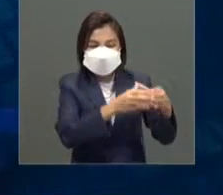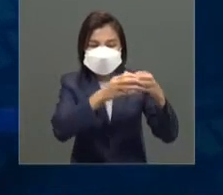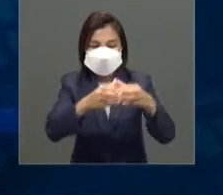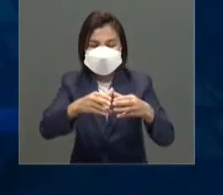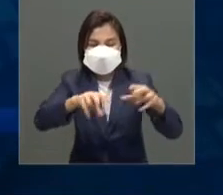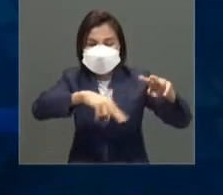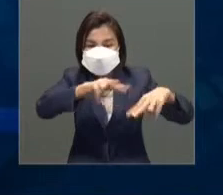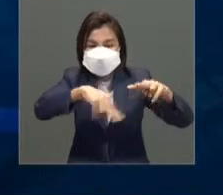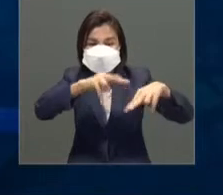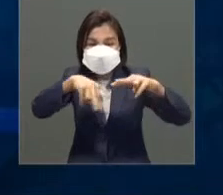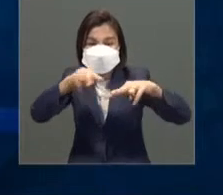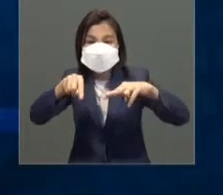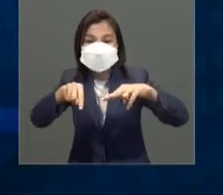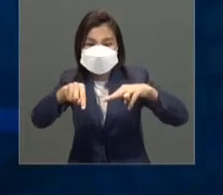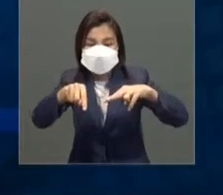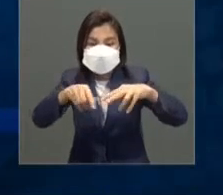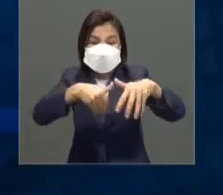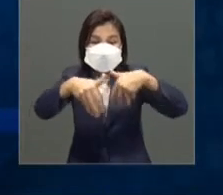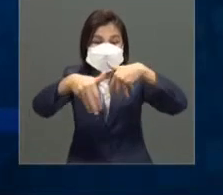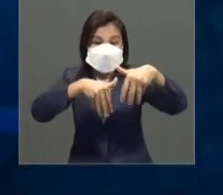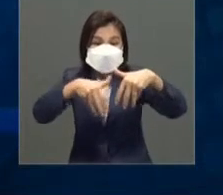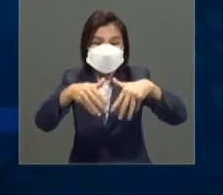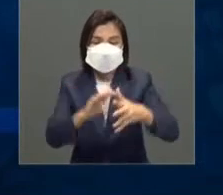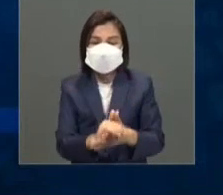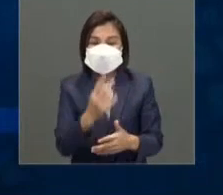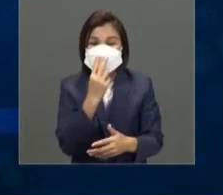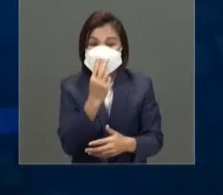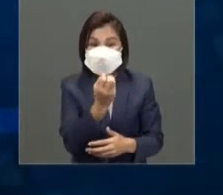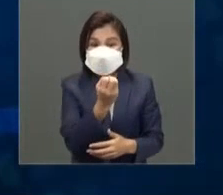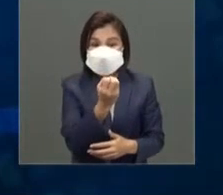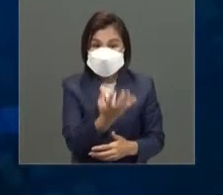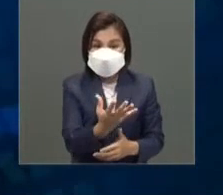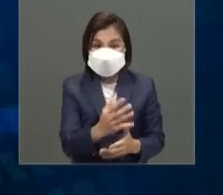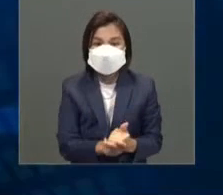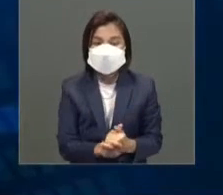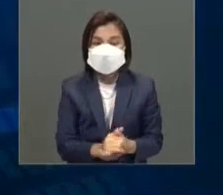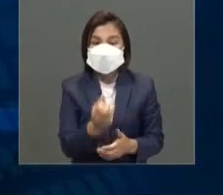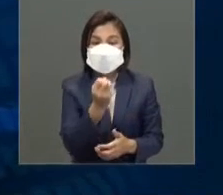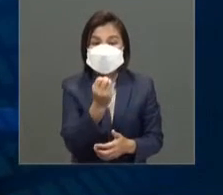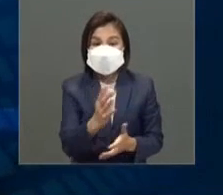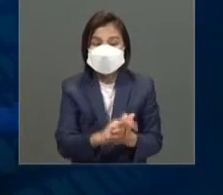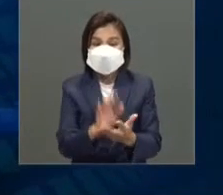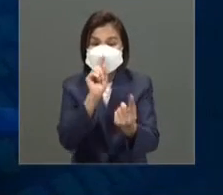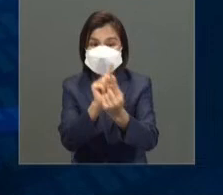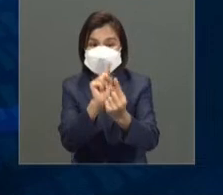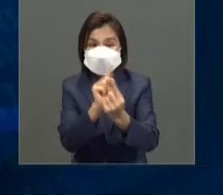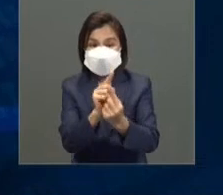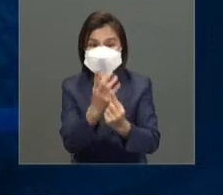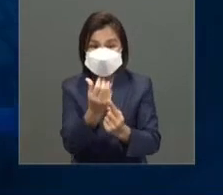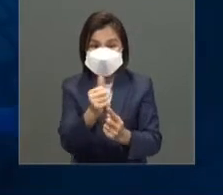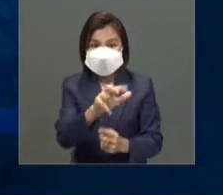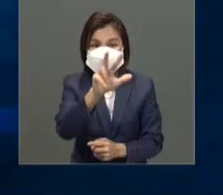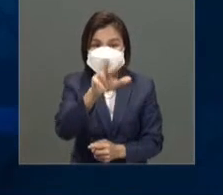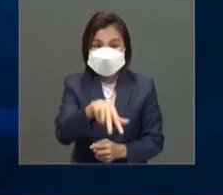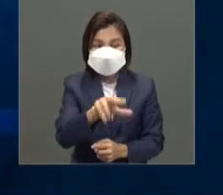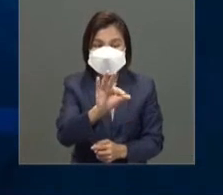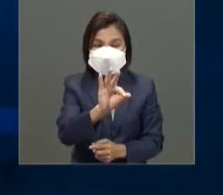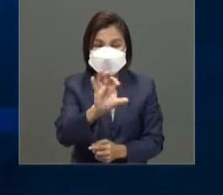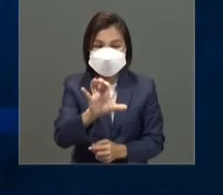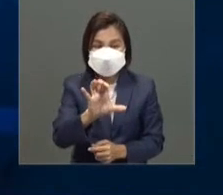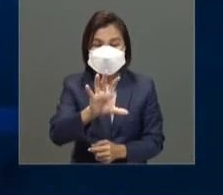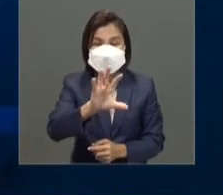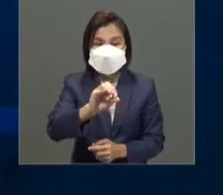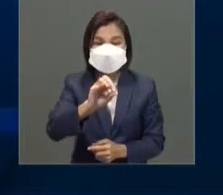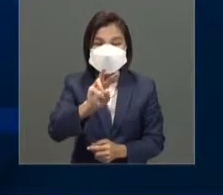ยนะครับจะเห็นนะครับว่าตัวเลขจะสูงกว่าการเข้ามาเฝ้าระวังในคนไทยไปเจอถึง 3,992 น